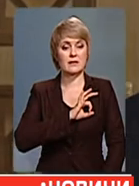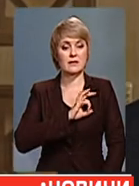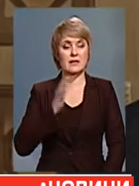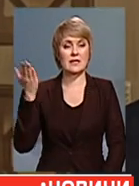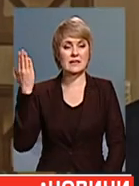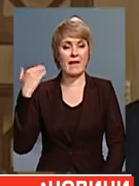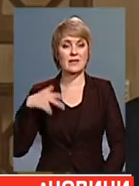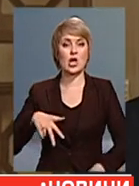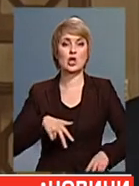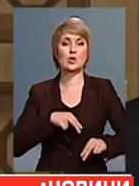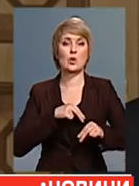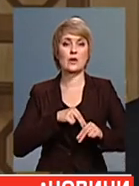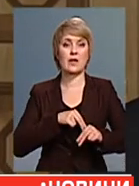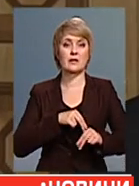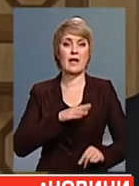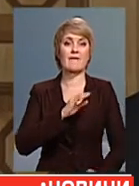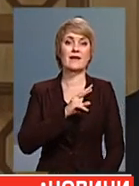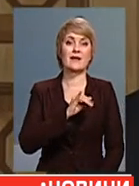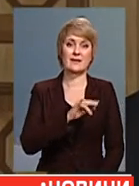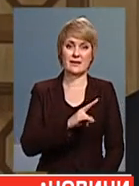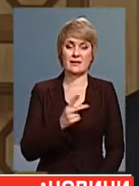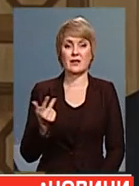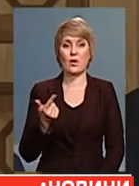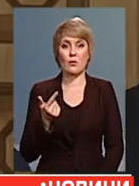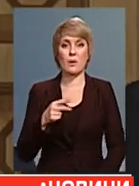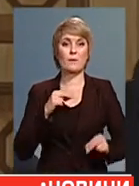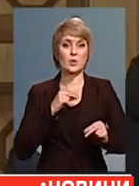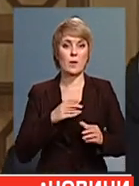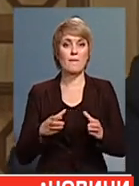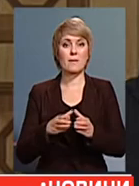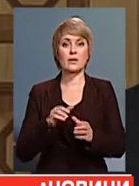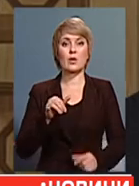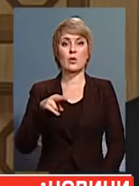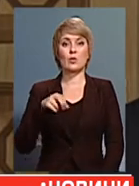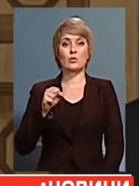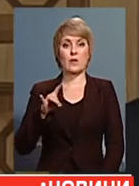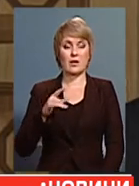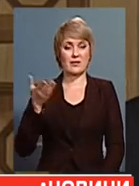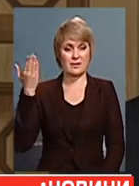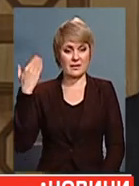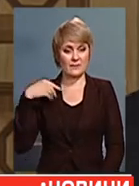давній соратник. І Карпунцов, і Велікін – це люди, які працювали в партії «Удар». Давно